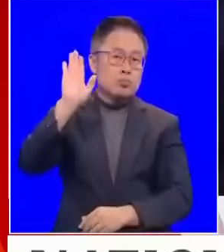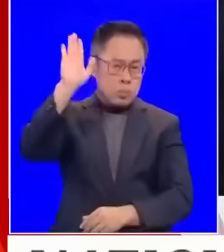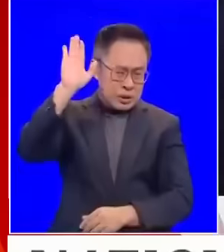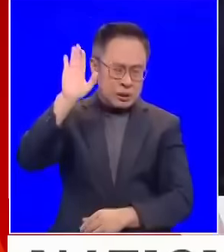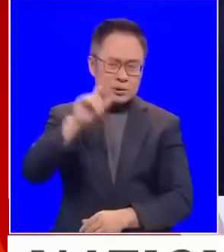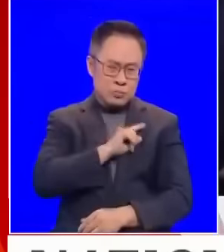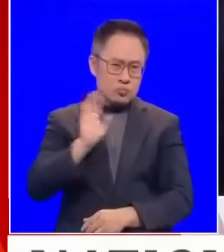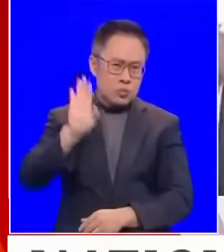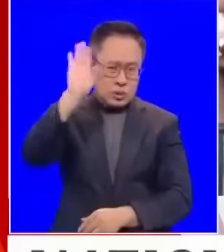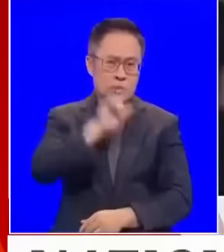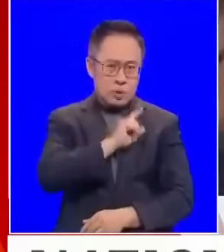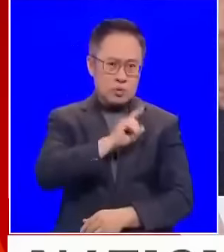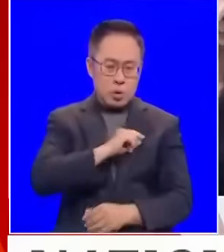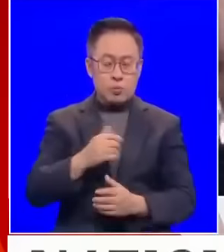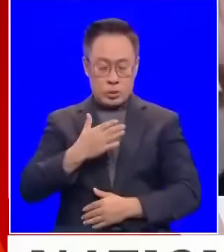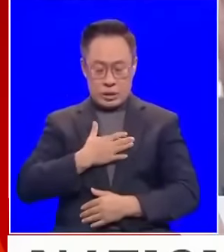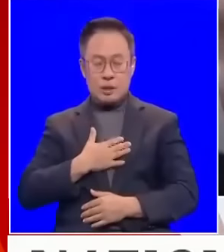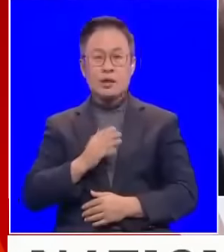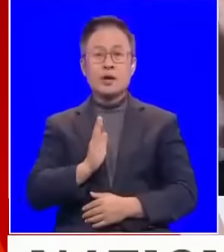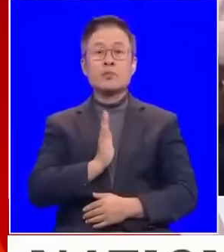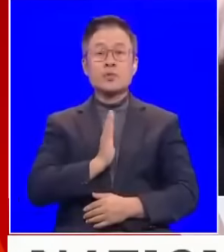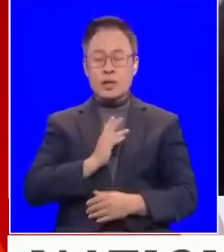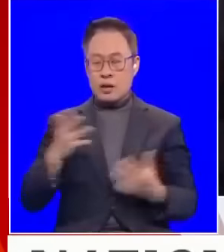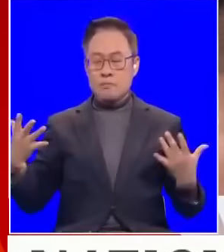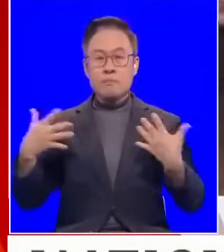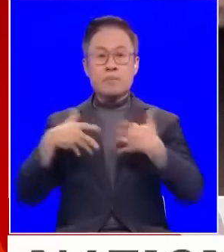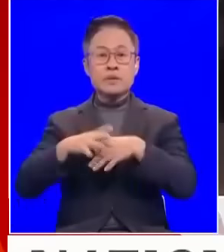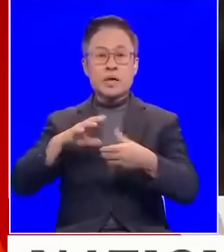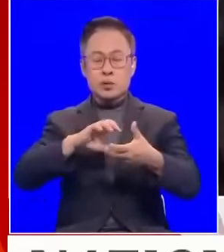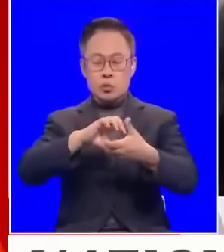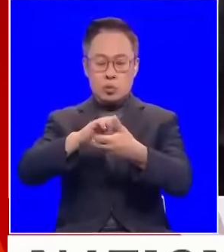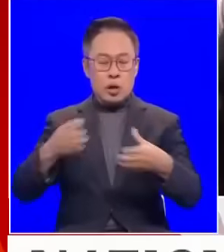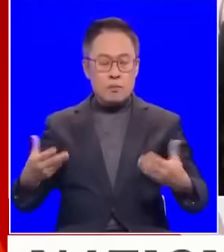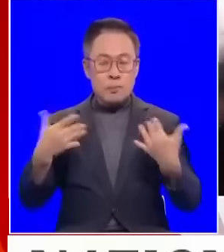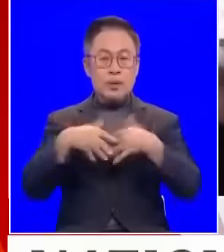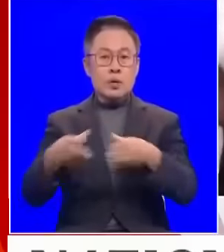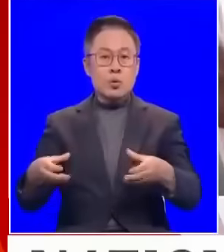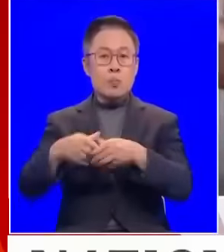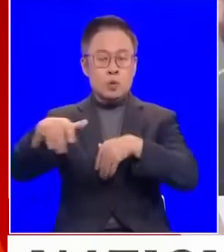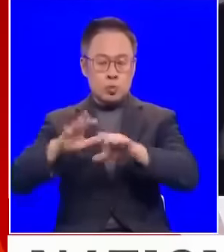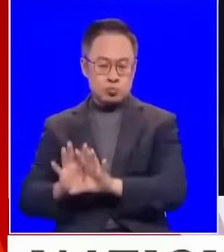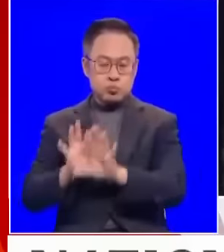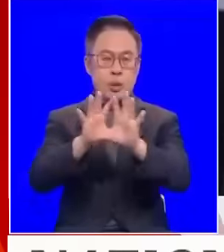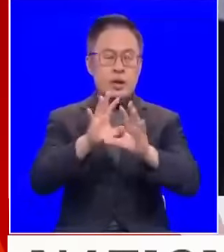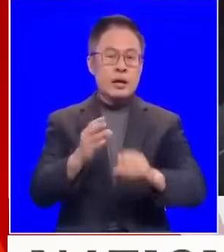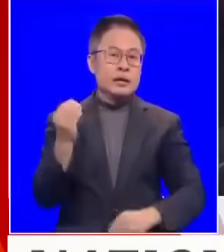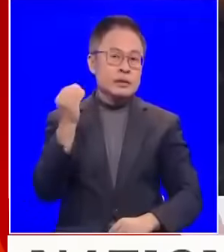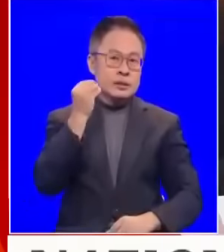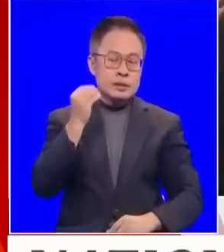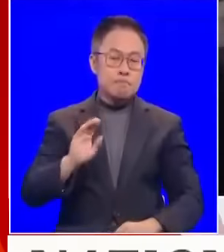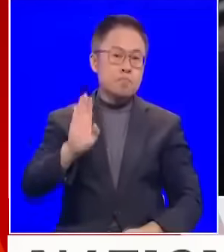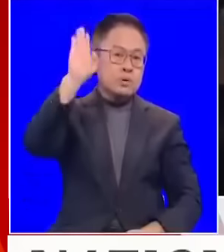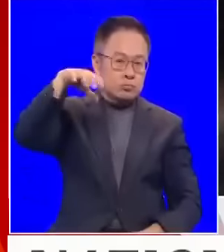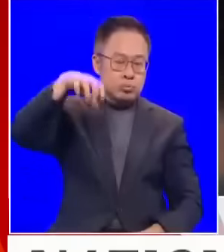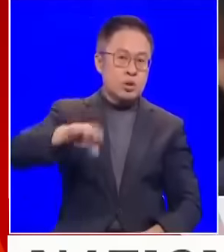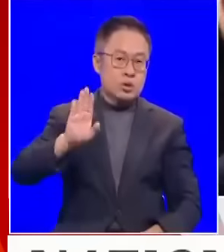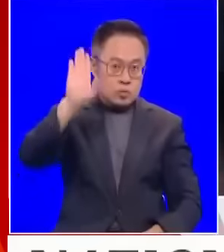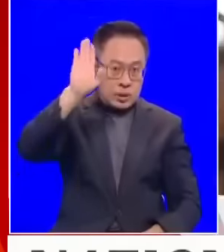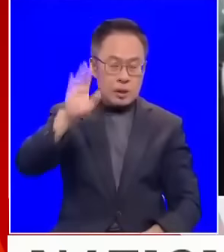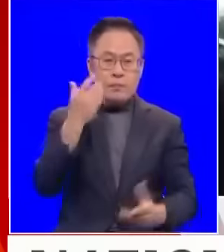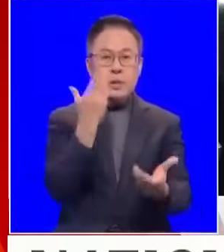ไปนั่งคุยกับทางทีมของบอสพอลใช่ไหมคะพอคุยกันว่ายอดเสียหายเท่าไหร่จ่ายเงินสดกันตรงโต๊ะตรงนั้นเลยไม่มีการโ